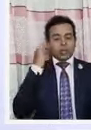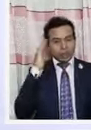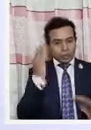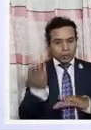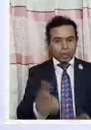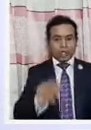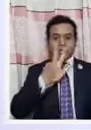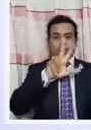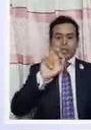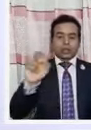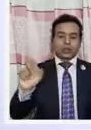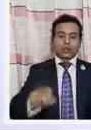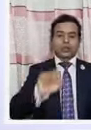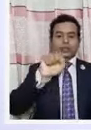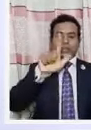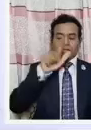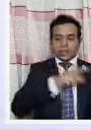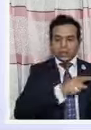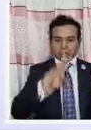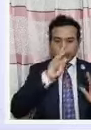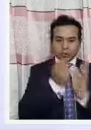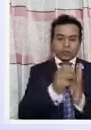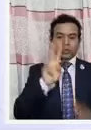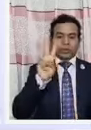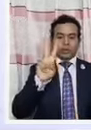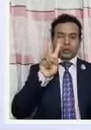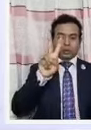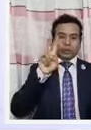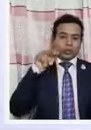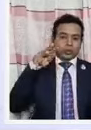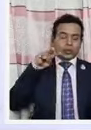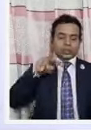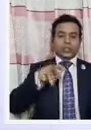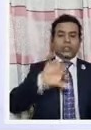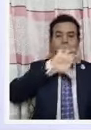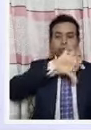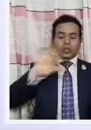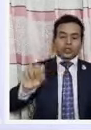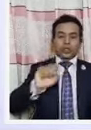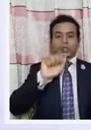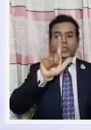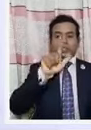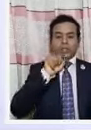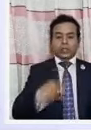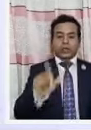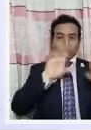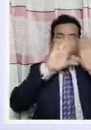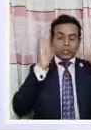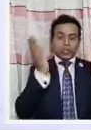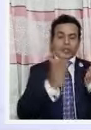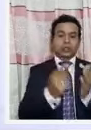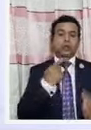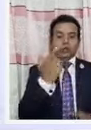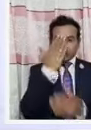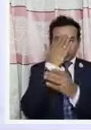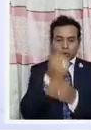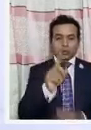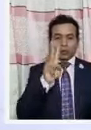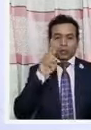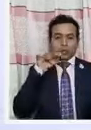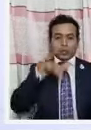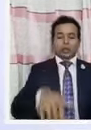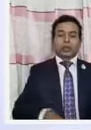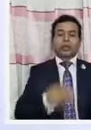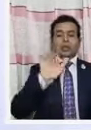13,47,954 জন। দক্ষিণ পূর্ব এশিয়া 24 ঘন্টায় মৃত্যুবরণ করেছেন 807 জন এবং এ পর্যন্ত 32,907